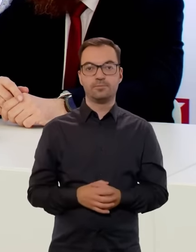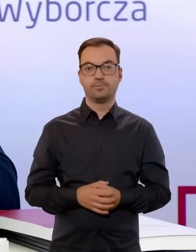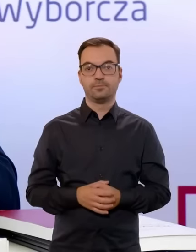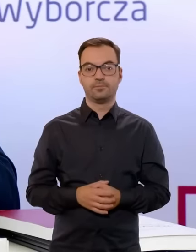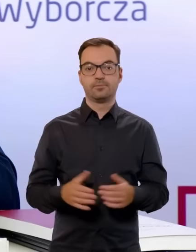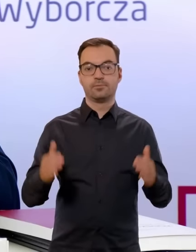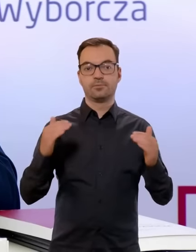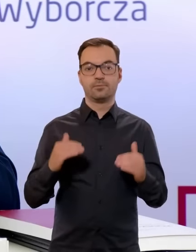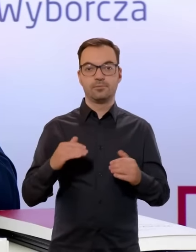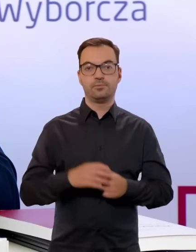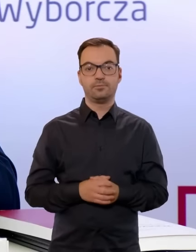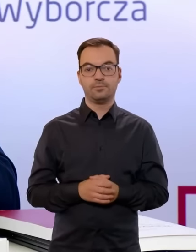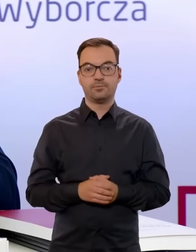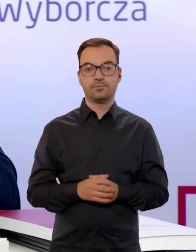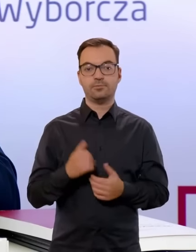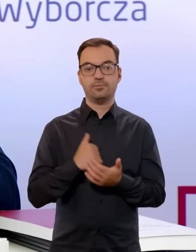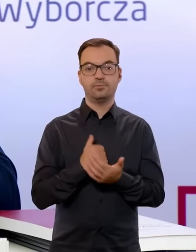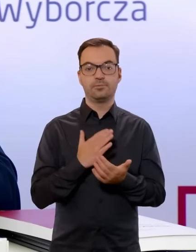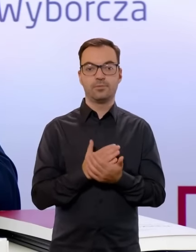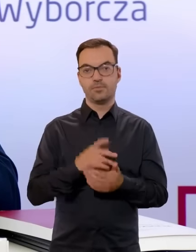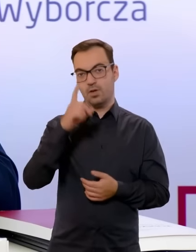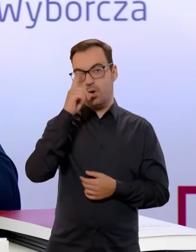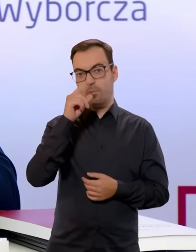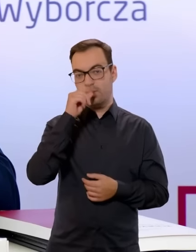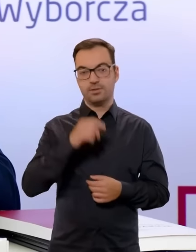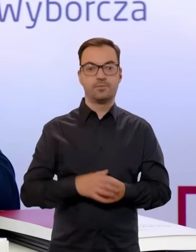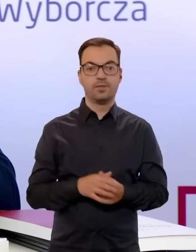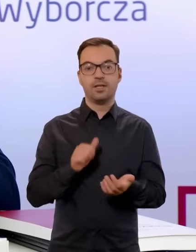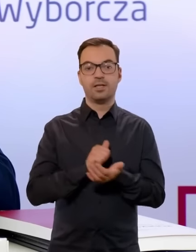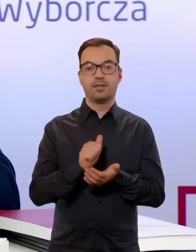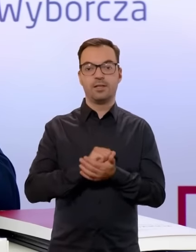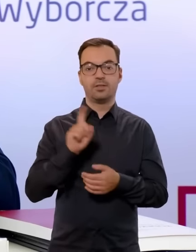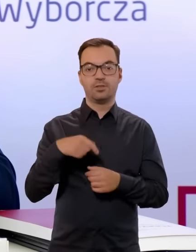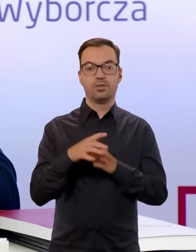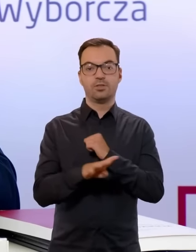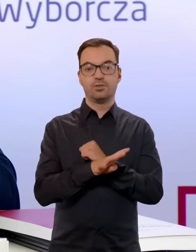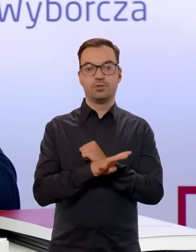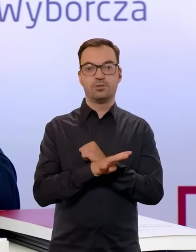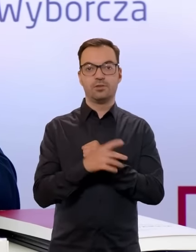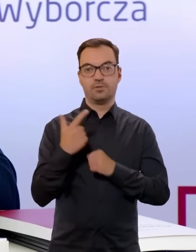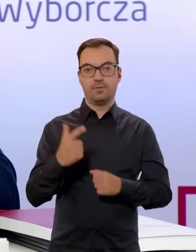10,64%. Drugie miejsce od końca województwo opolskie